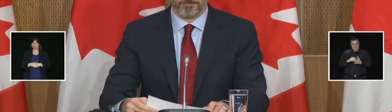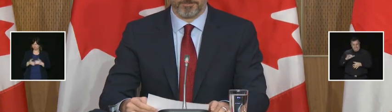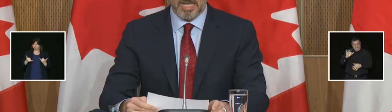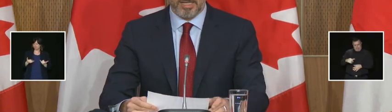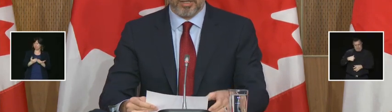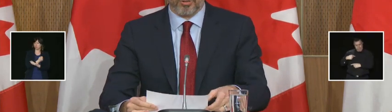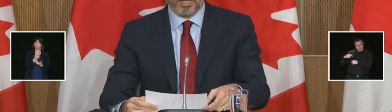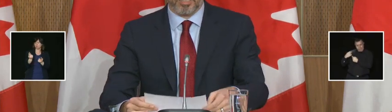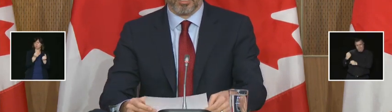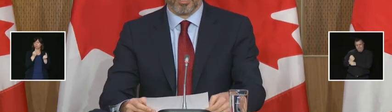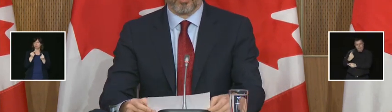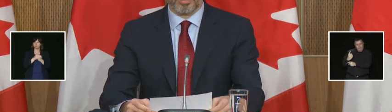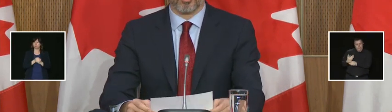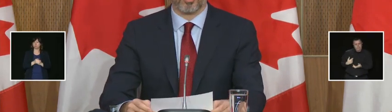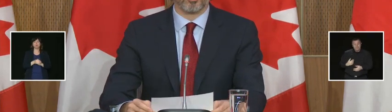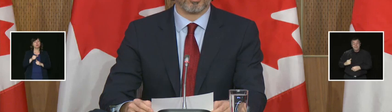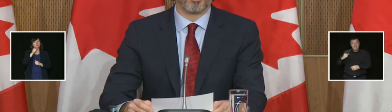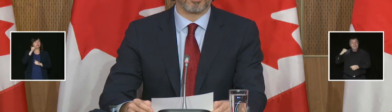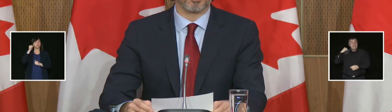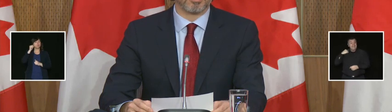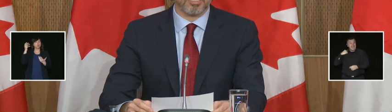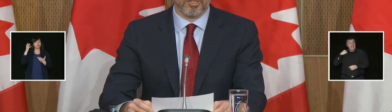est assurée